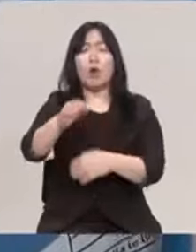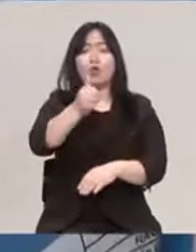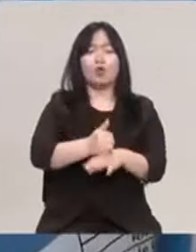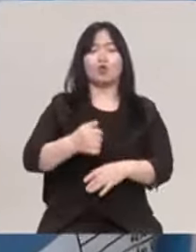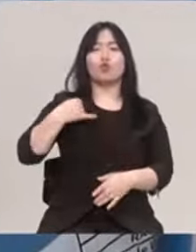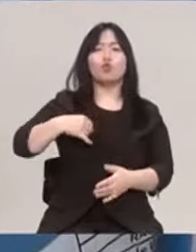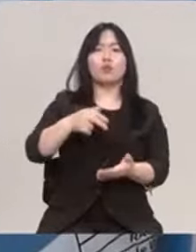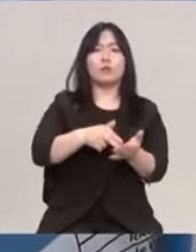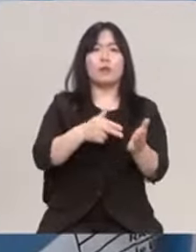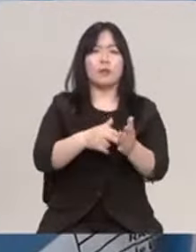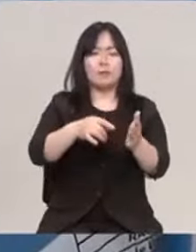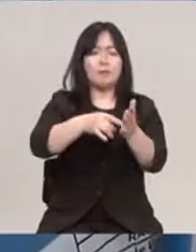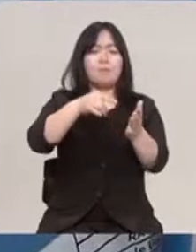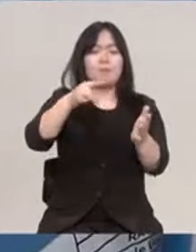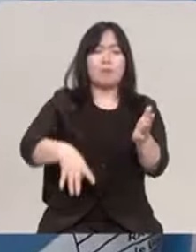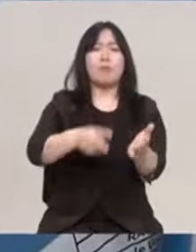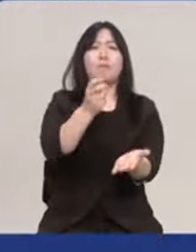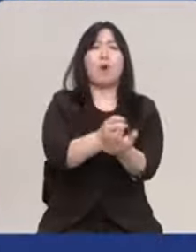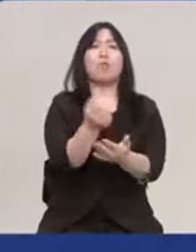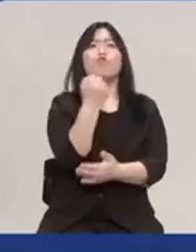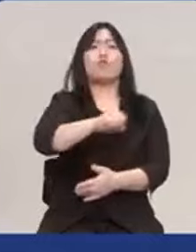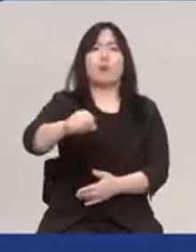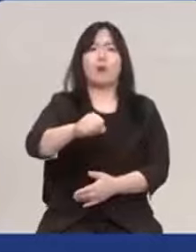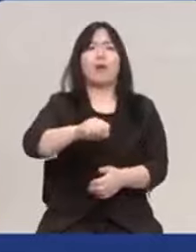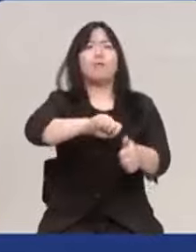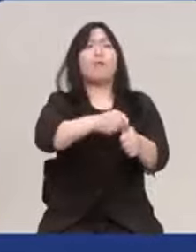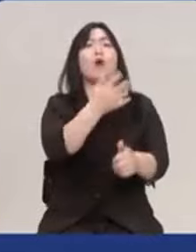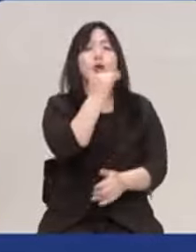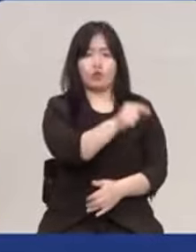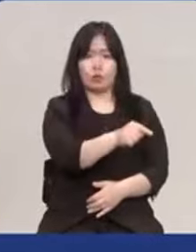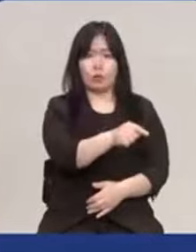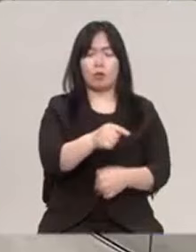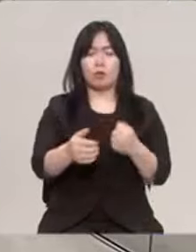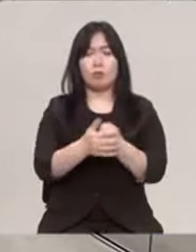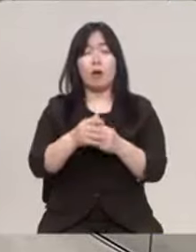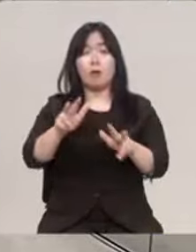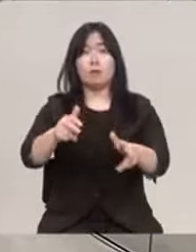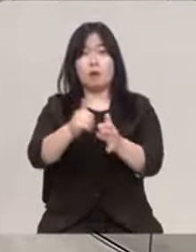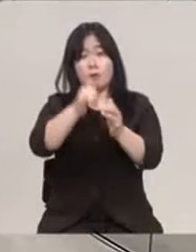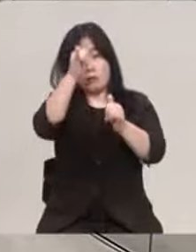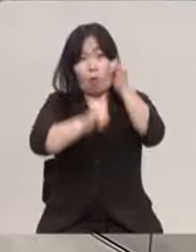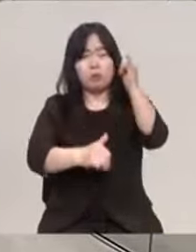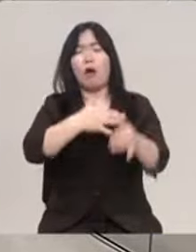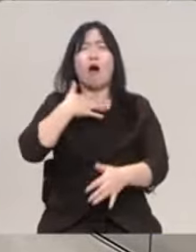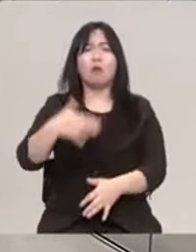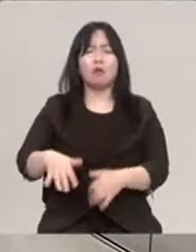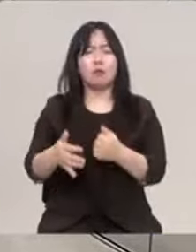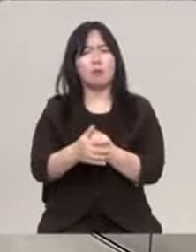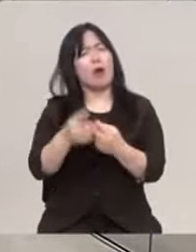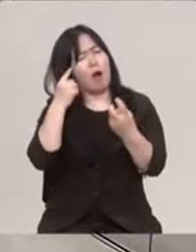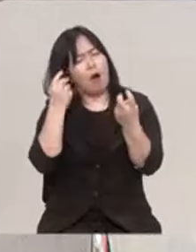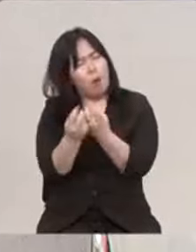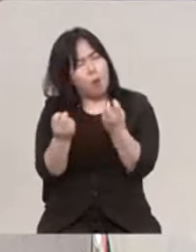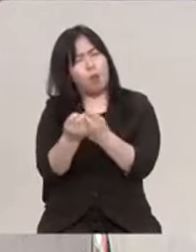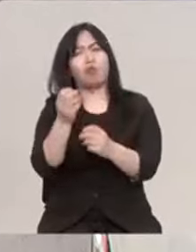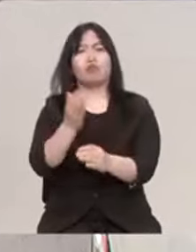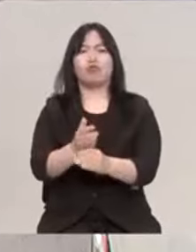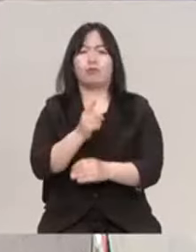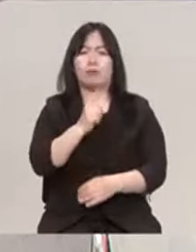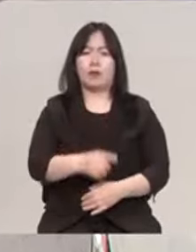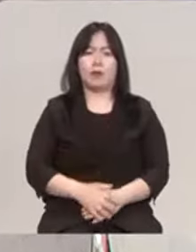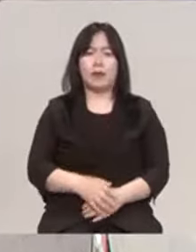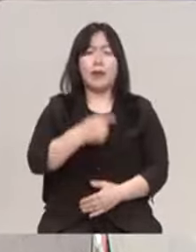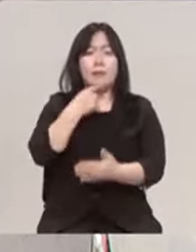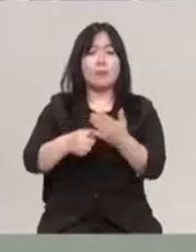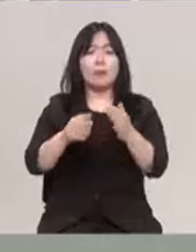고객들만 관세법 위반으로 처벌될 수 있습니다. 관세청도 전례가 없는 일인 만큼 대응을 고심하고 있습니다.